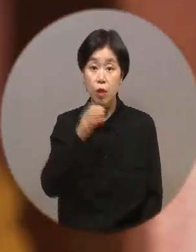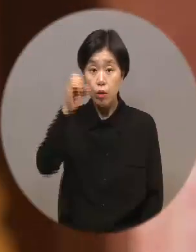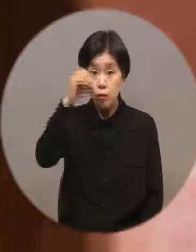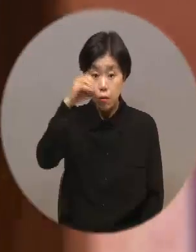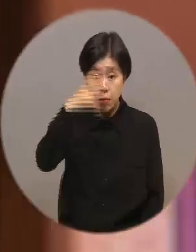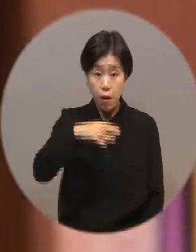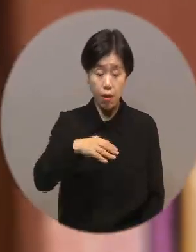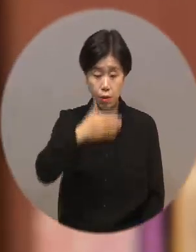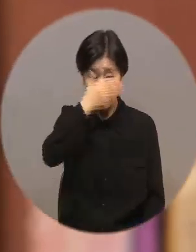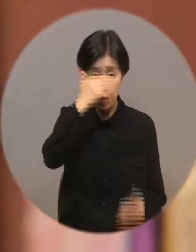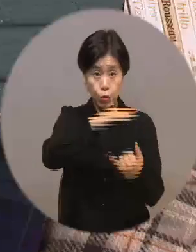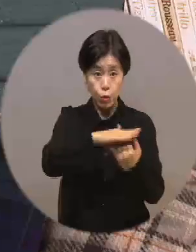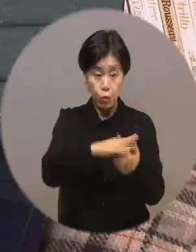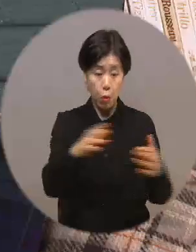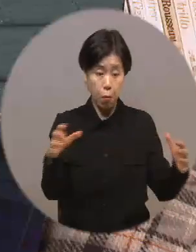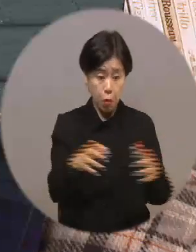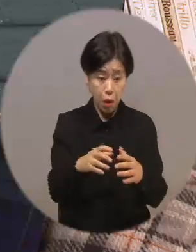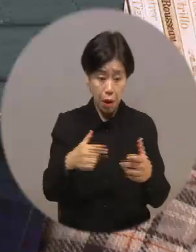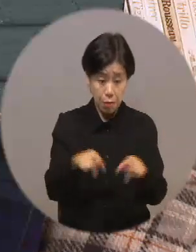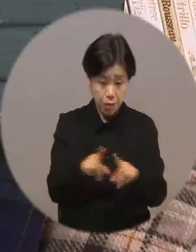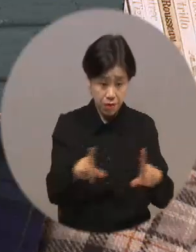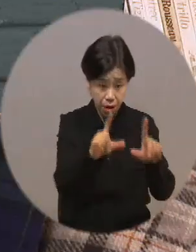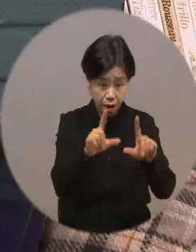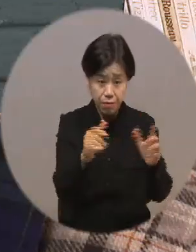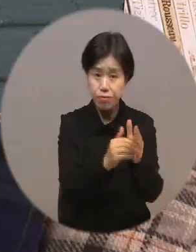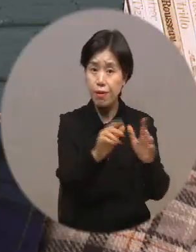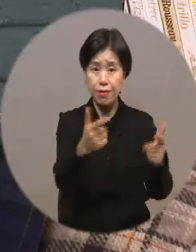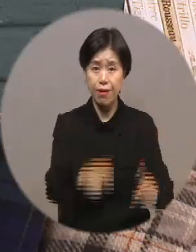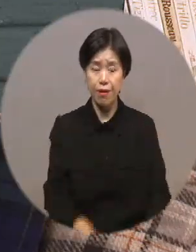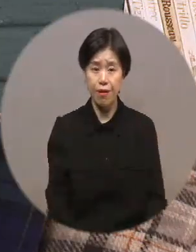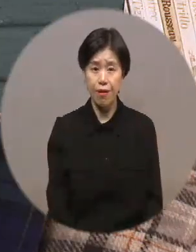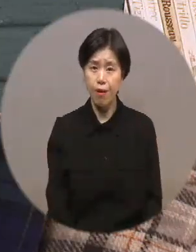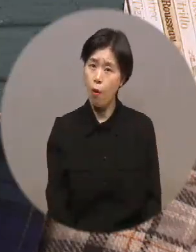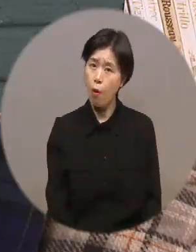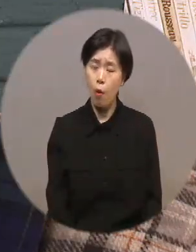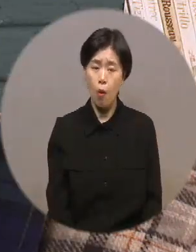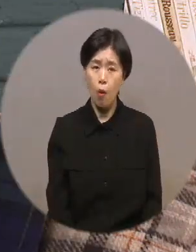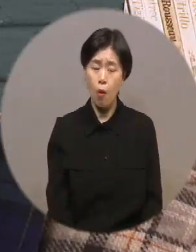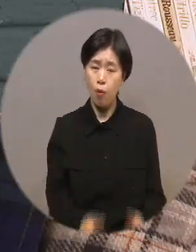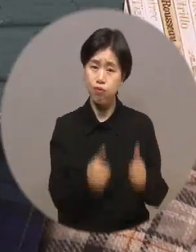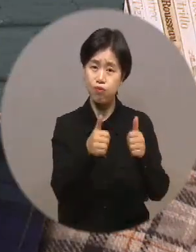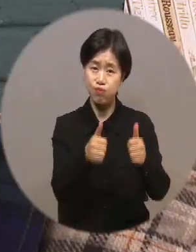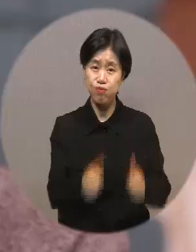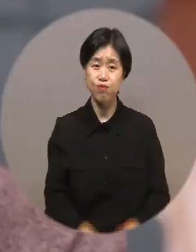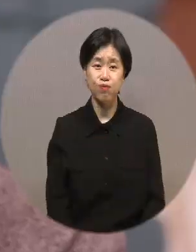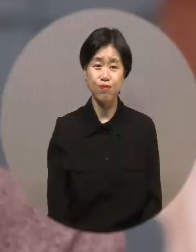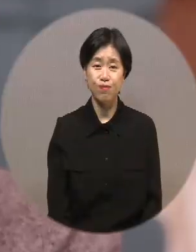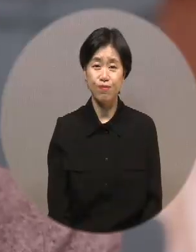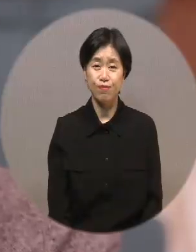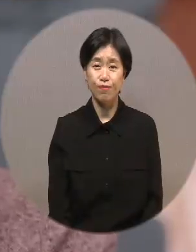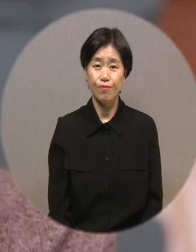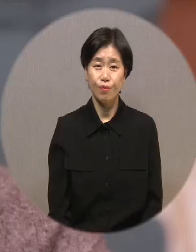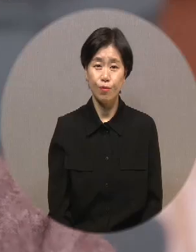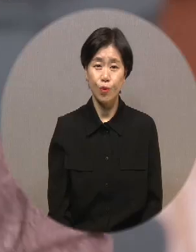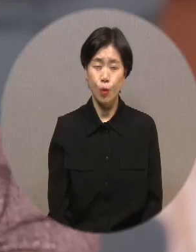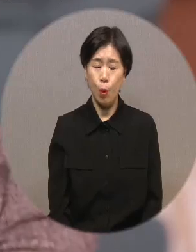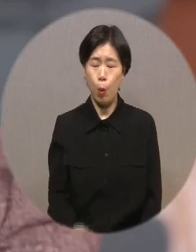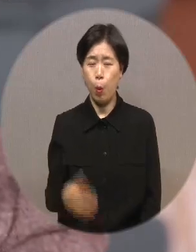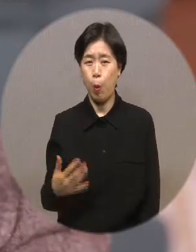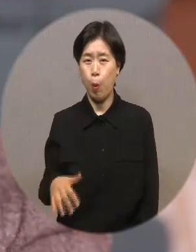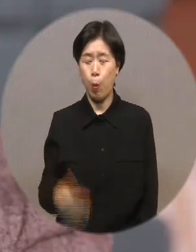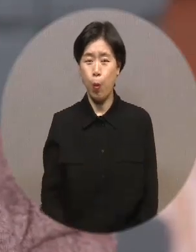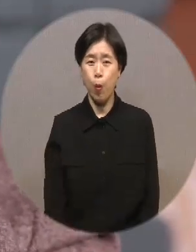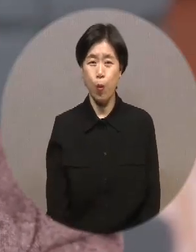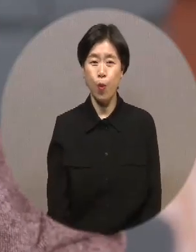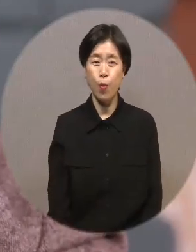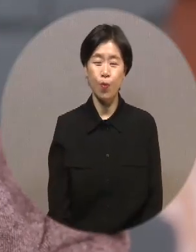이렇게 못해요. 엄마인데도. 할 수 있어요? 생각보다 너무 네. 이 정도 생각해야 되겠어. 우리도 이제 눈높이를